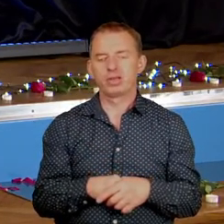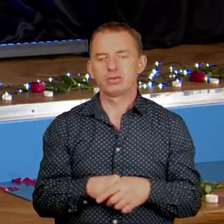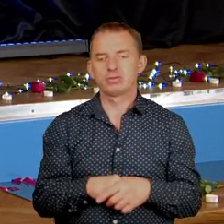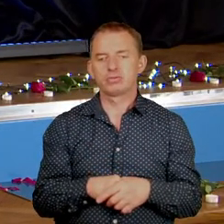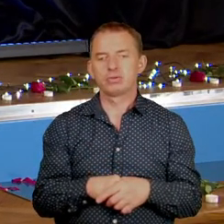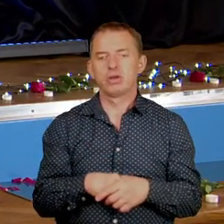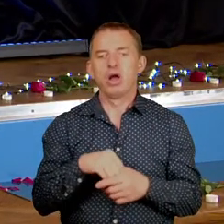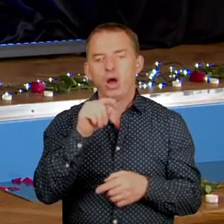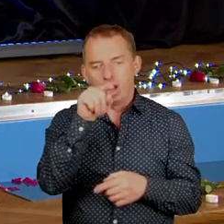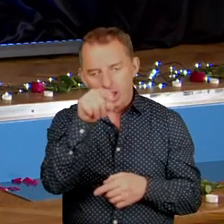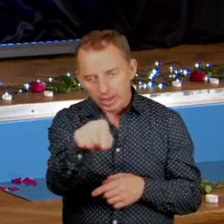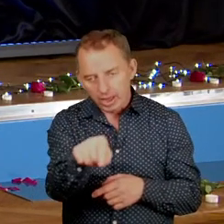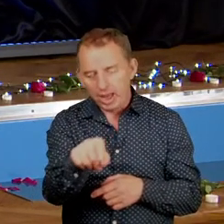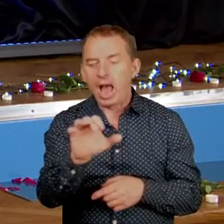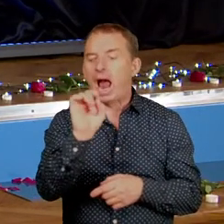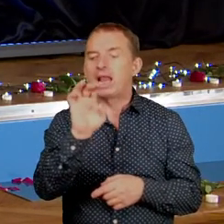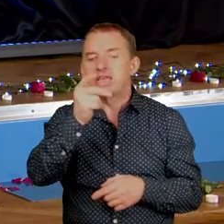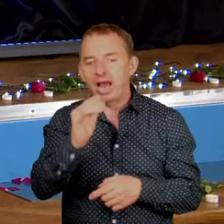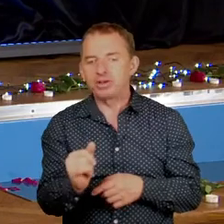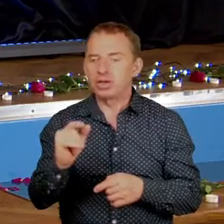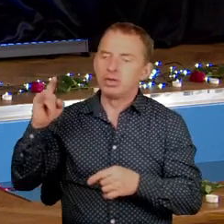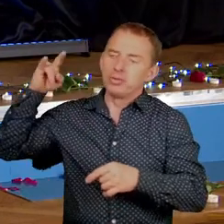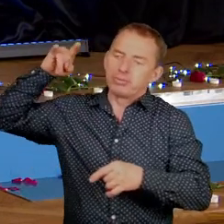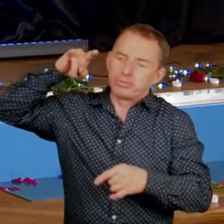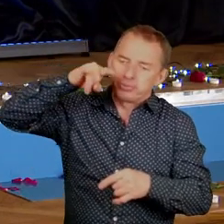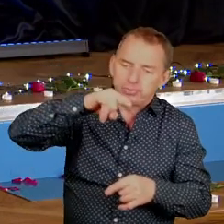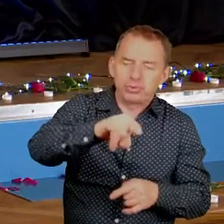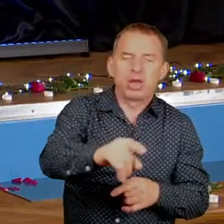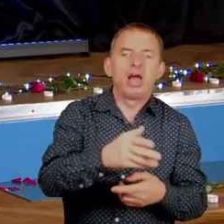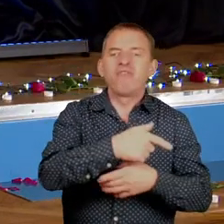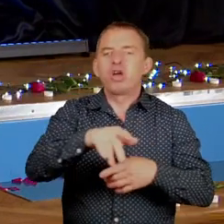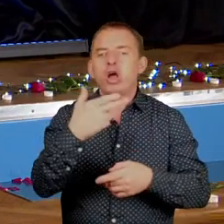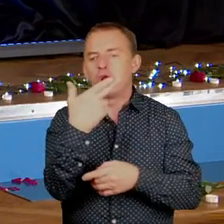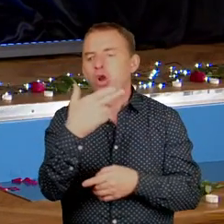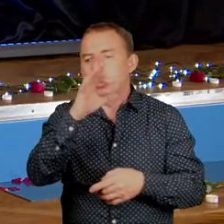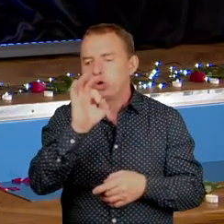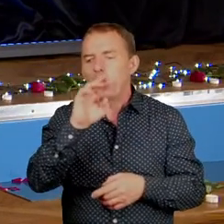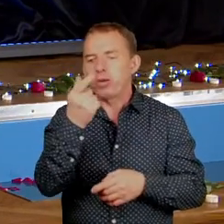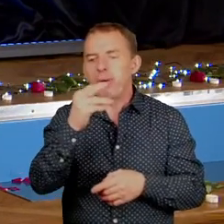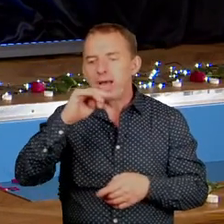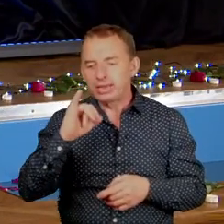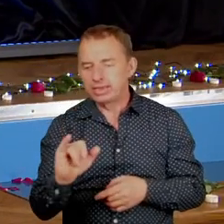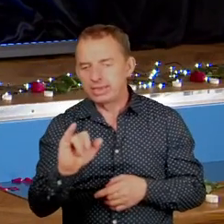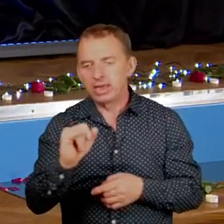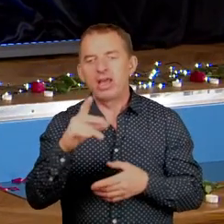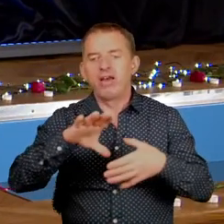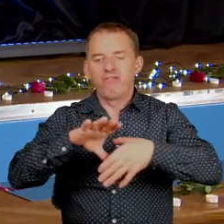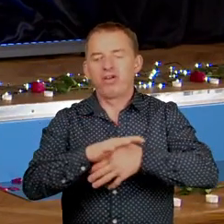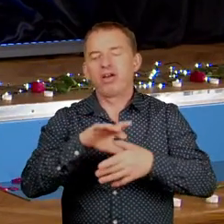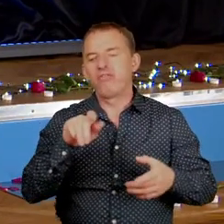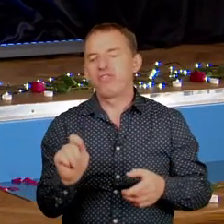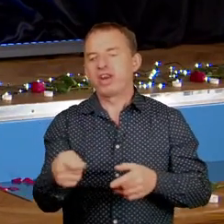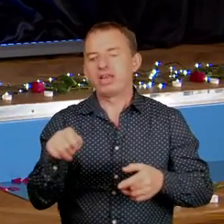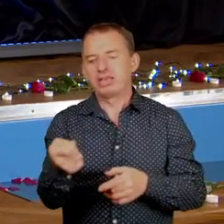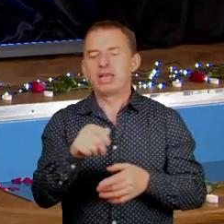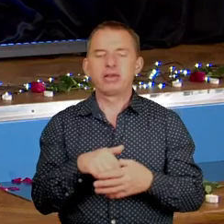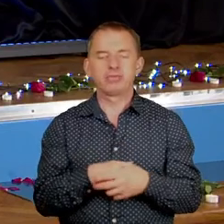France. Oto alianci wylądowali na wybrzeżach Normandii we Francji. The prisoners of war would soon